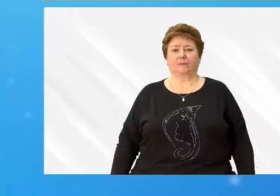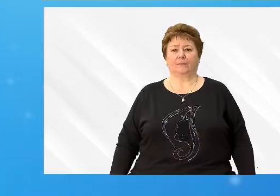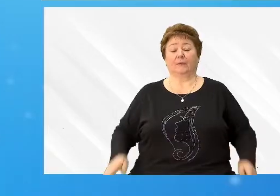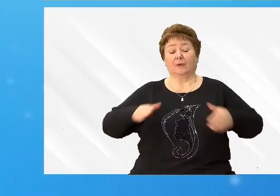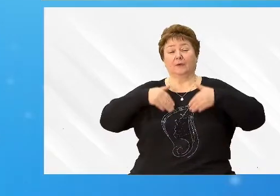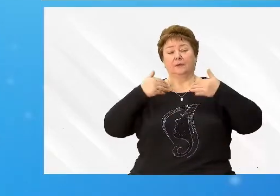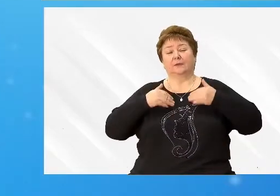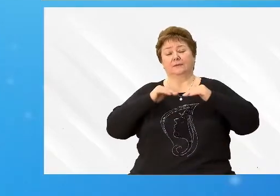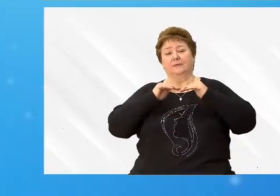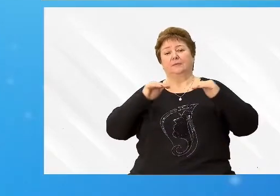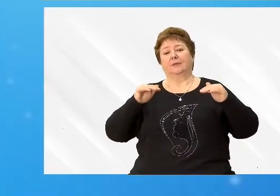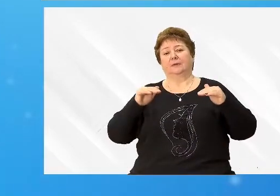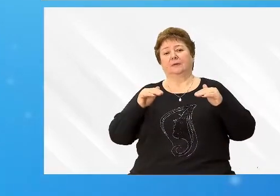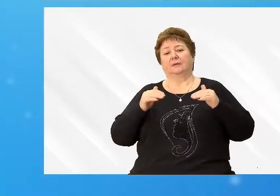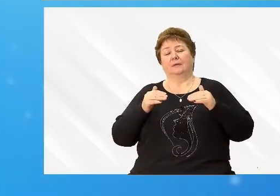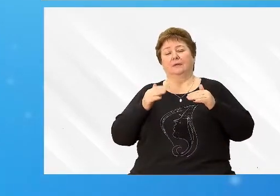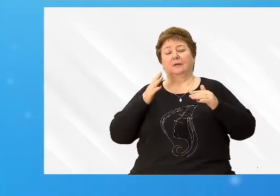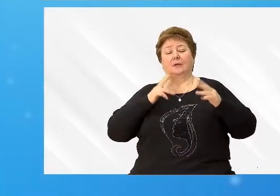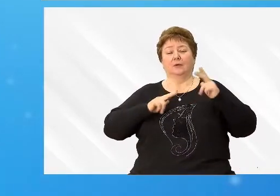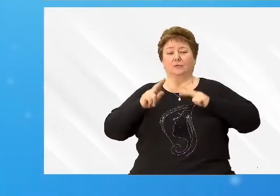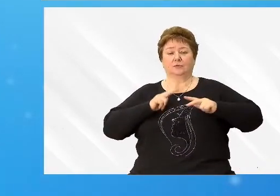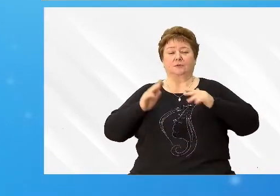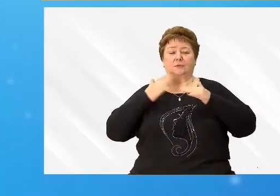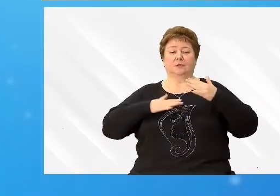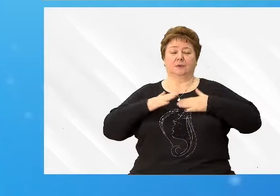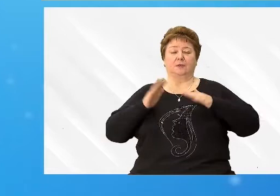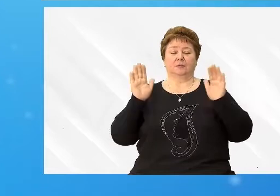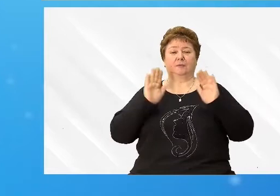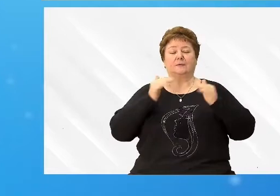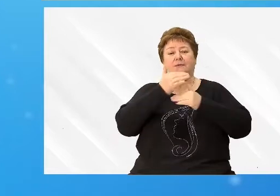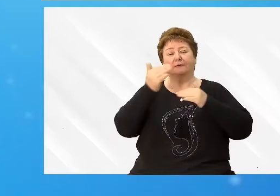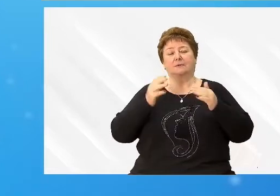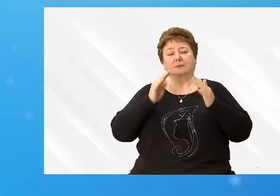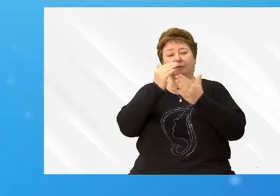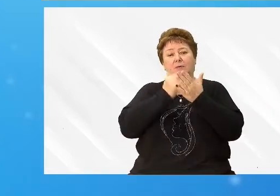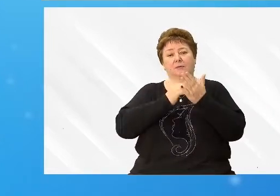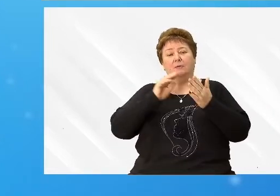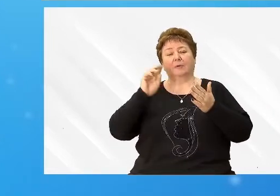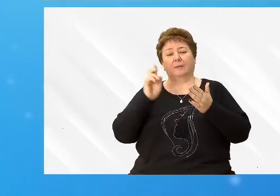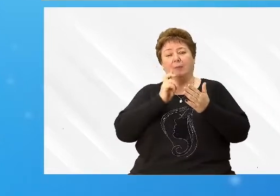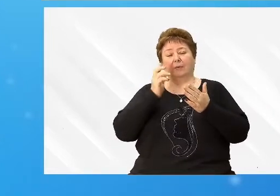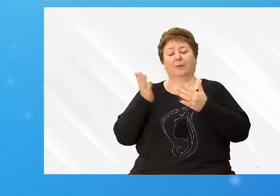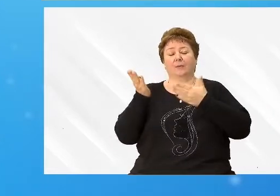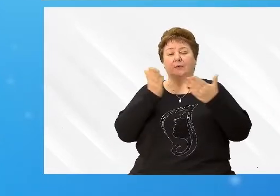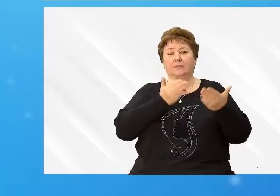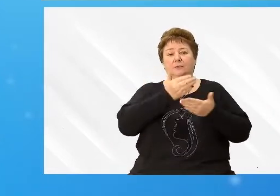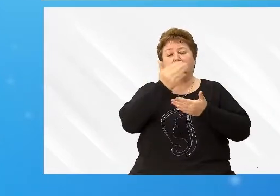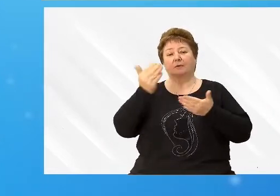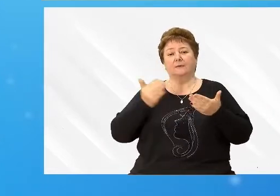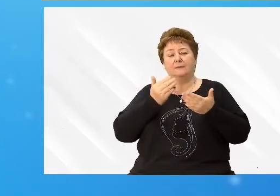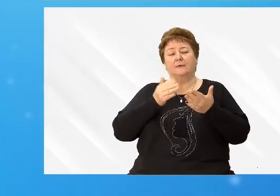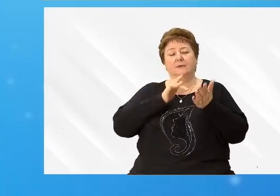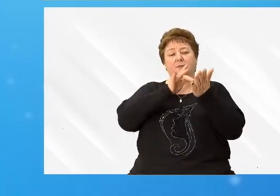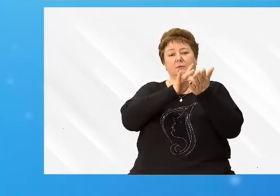здравствуйте ребята я рада приветствовать вас на уроке биологии и приглашаю вас в наше